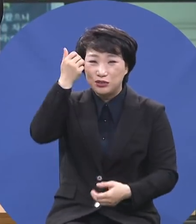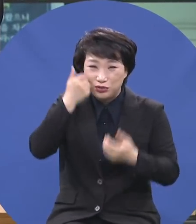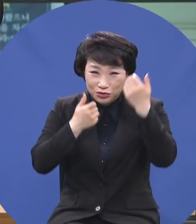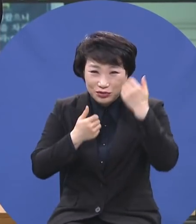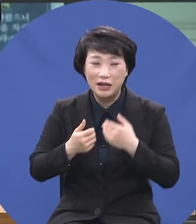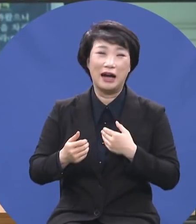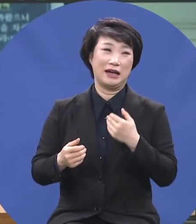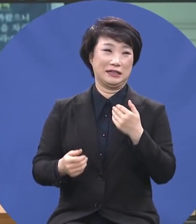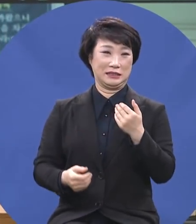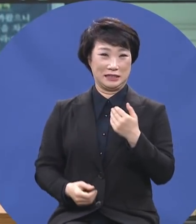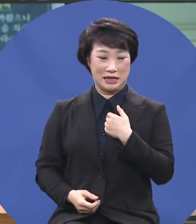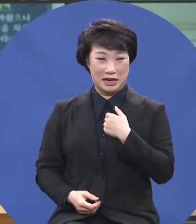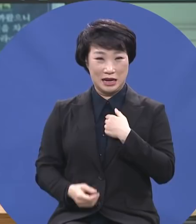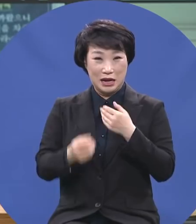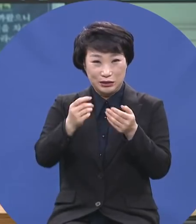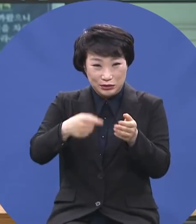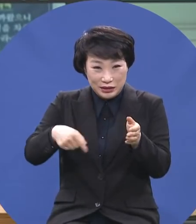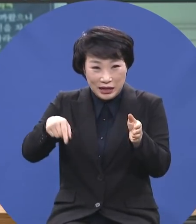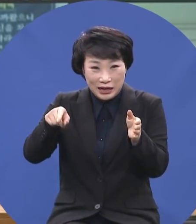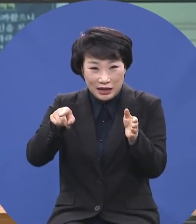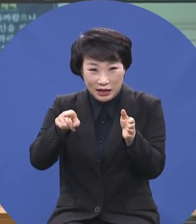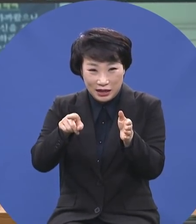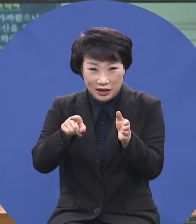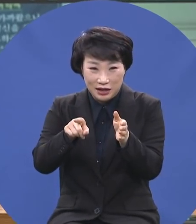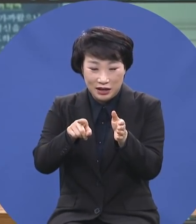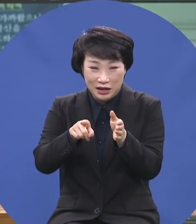누군가 날